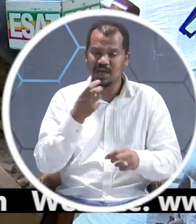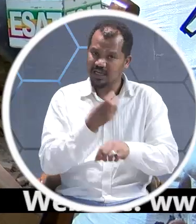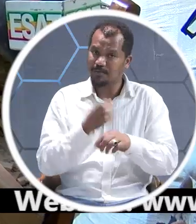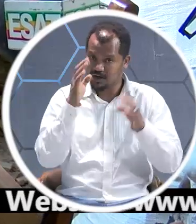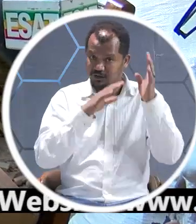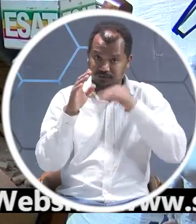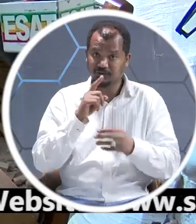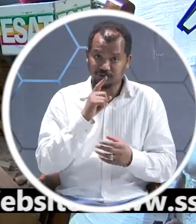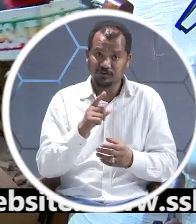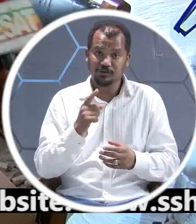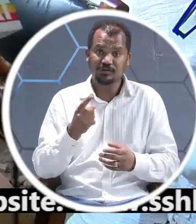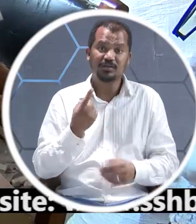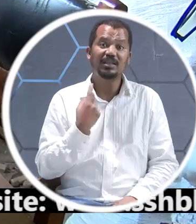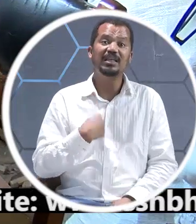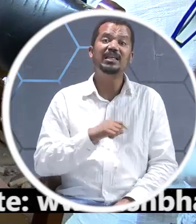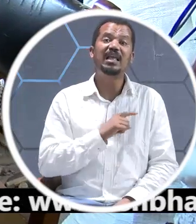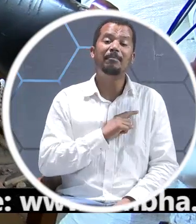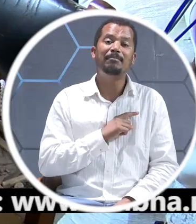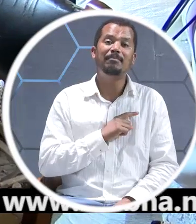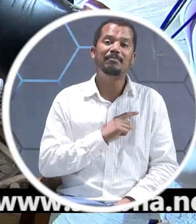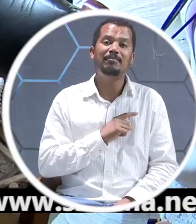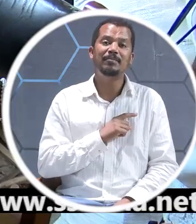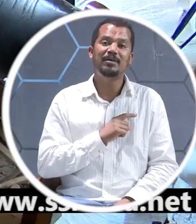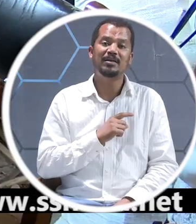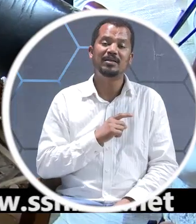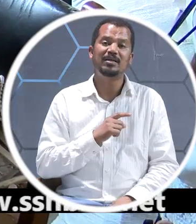kabar cikgar nongri. Inyamu ko sunu ko